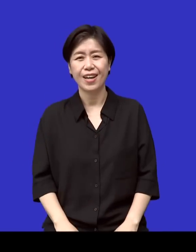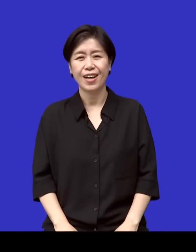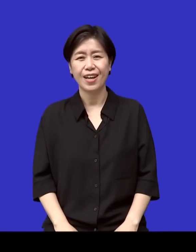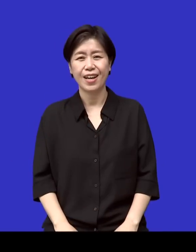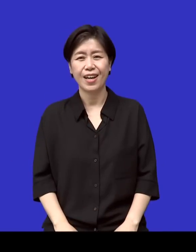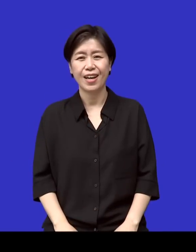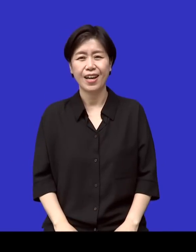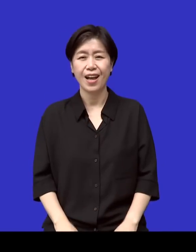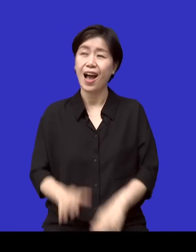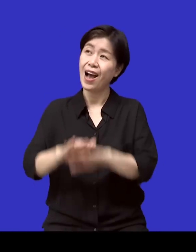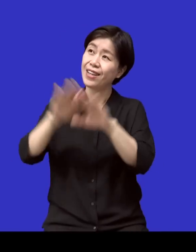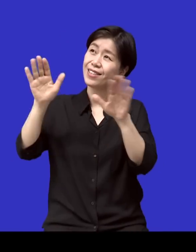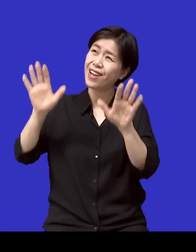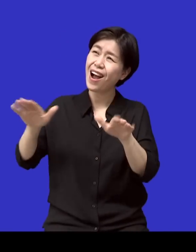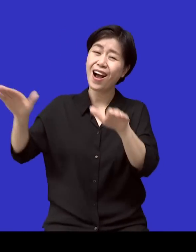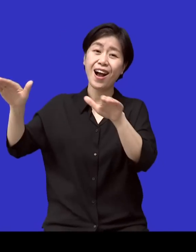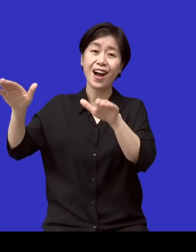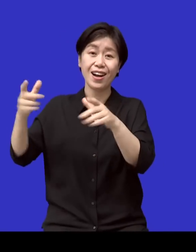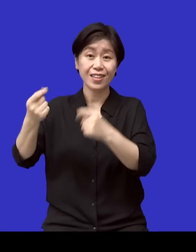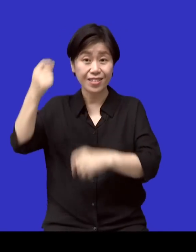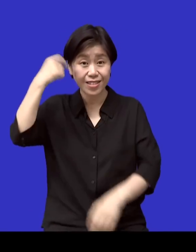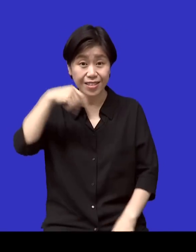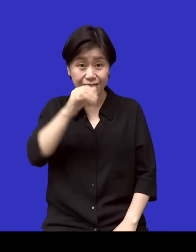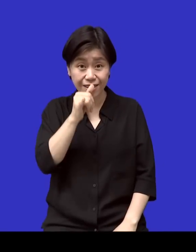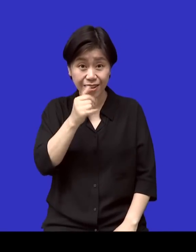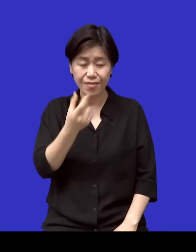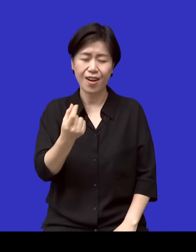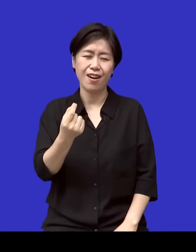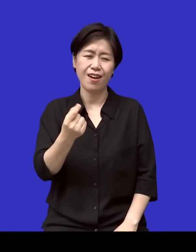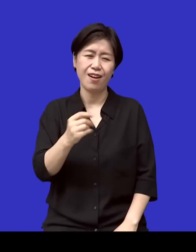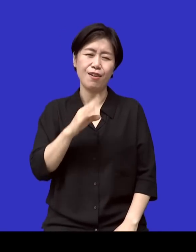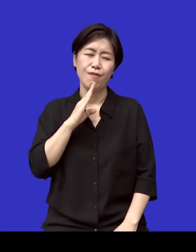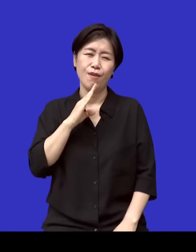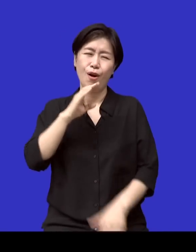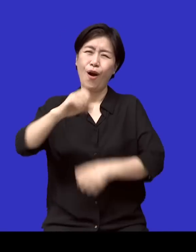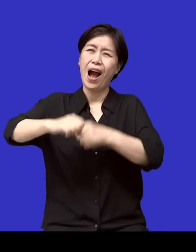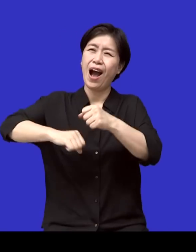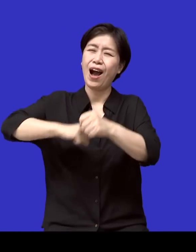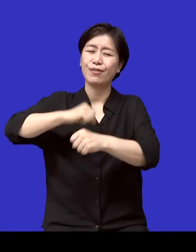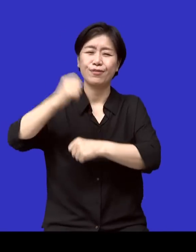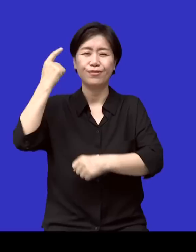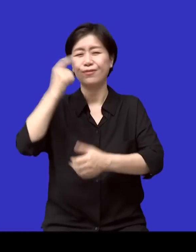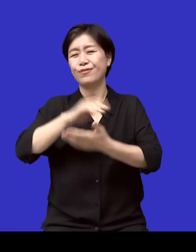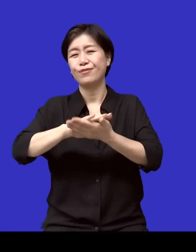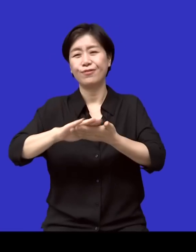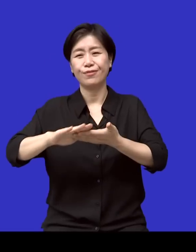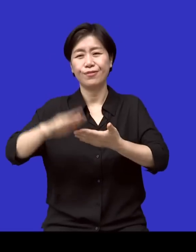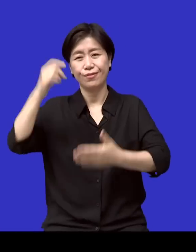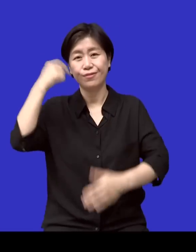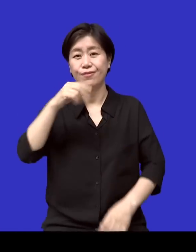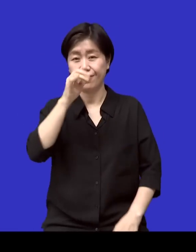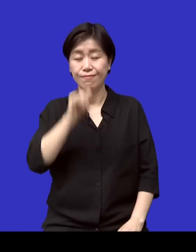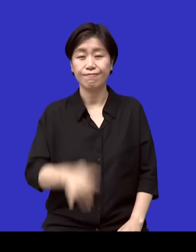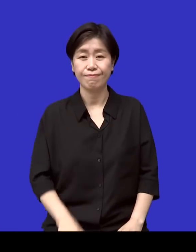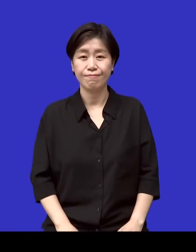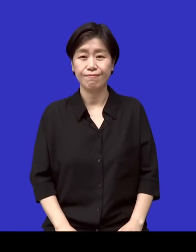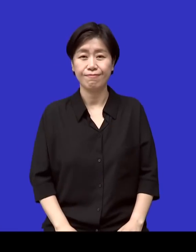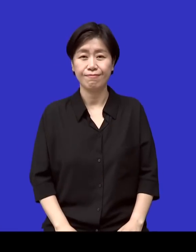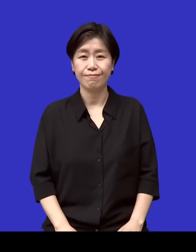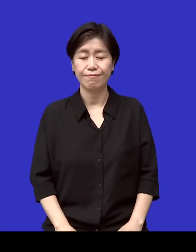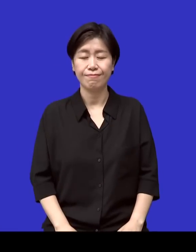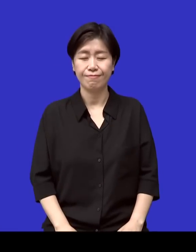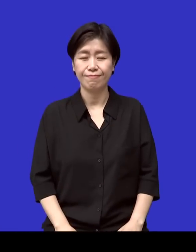느낌이요? 그러니까 자유로운 자유함. 느낌? 막 하늘을 나는 느낌도 있을 수 있겠지만 되게 뭔가 그냥 나는